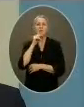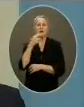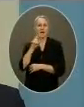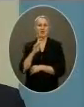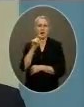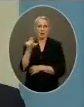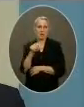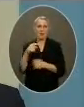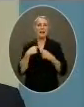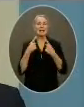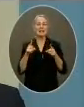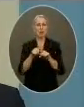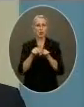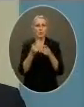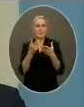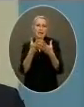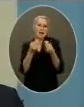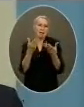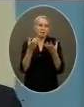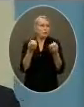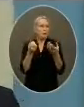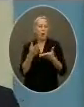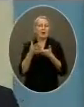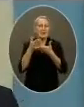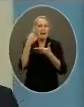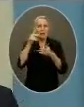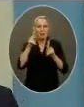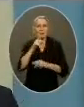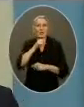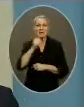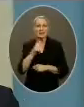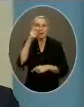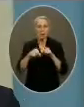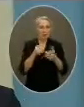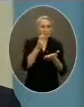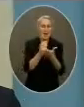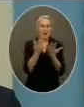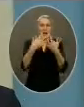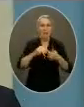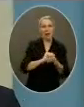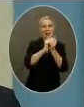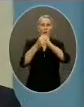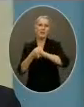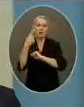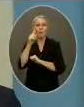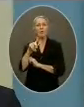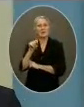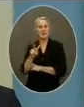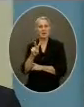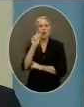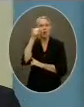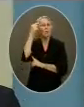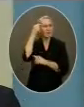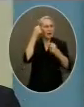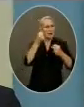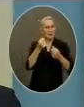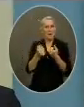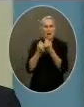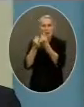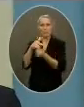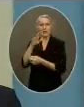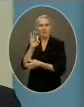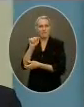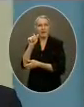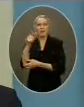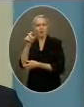dénonce aussi l'absence d'aide pour les aînés qui ne peuvent se payer l'appareil de conversion. Est-ce que le gouvernement entend appuyer la FADOC et